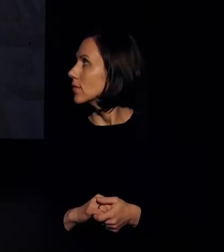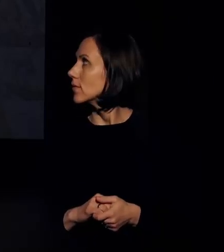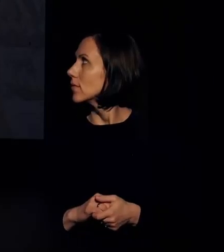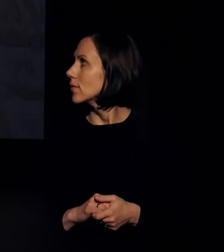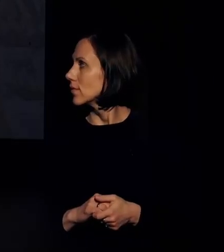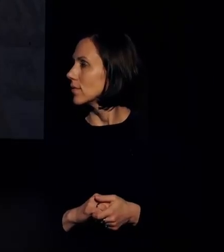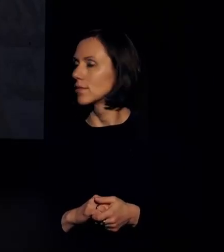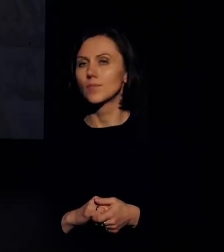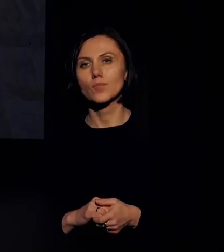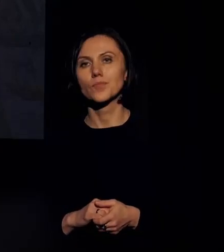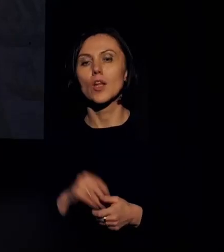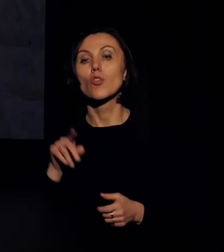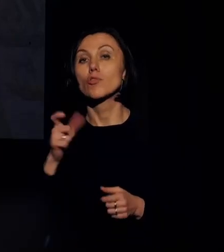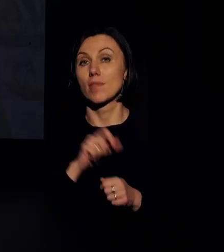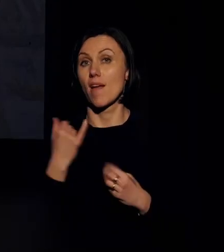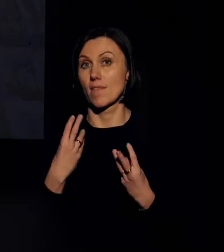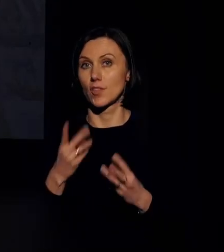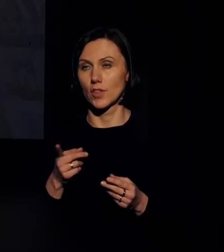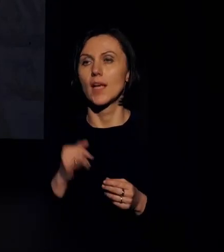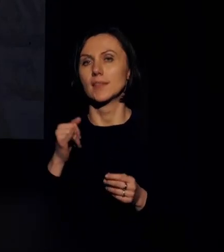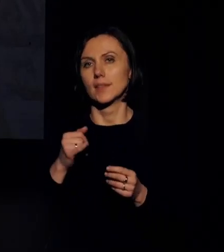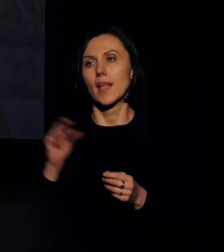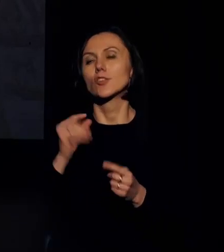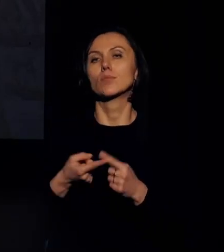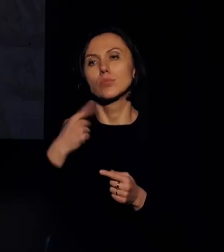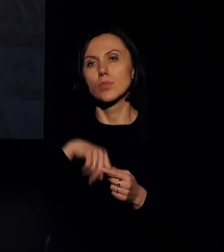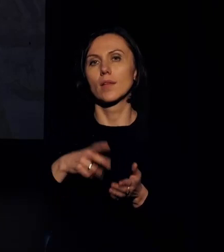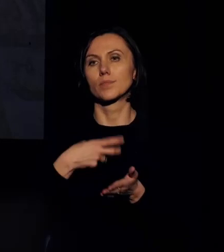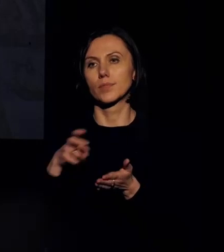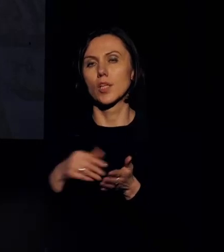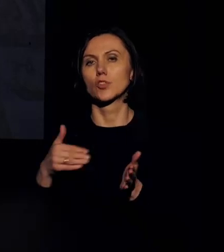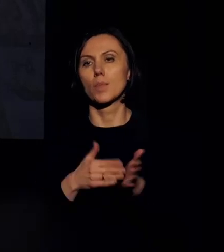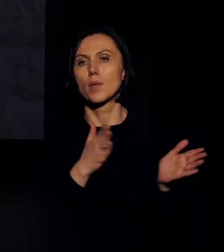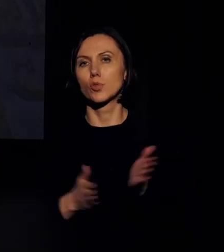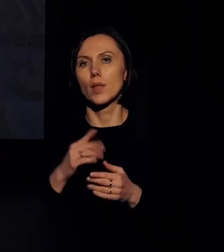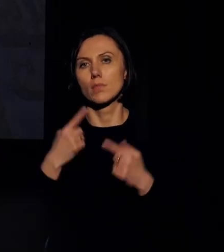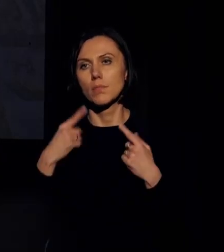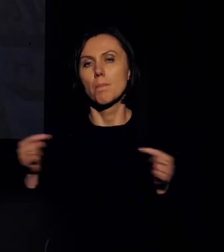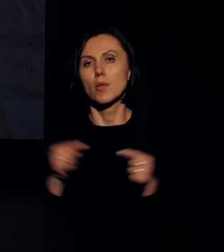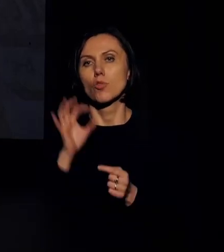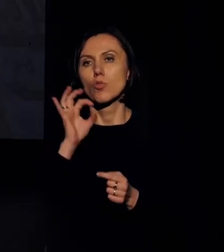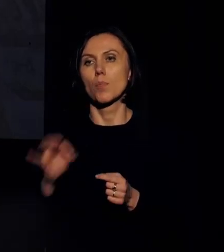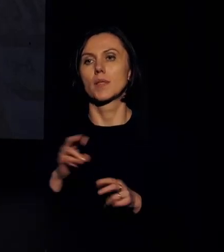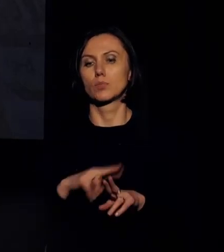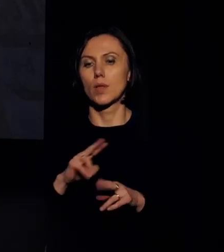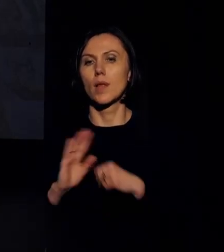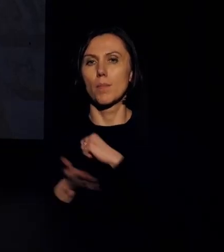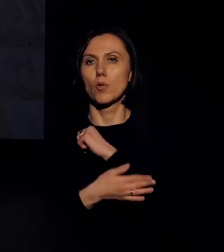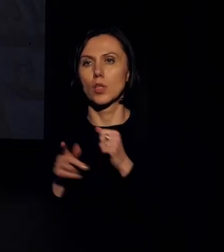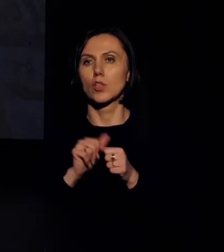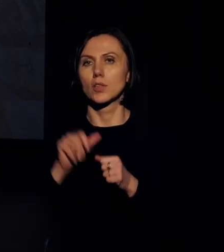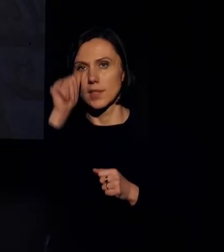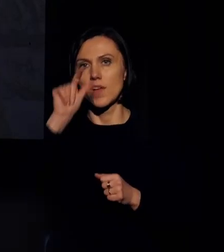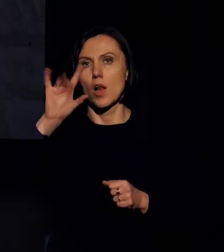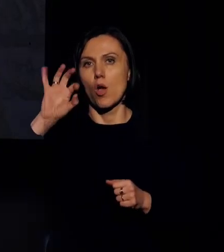To, co jest tak jakby najważniejsze, zanim wyruszymy na Via Ferraty, to przygotowanie odpowiedniego sprzętu. Podstawa to jest tak zwana